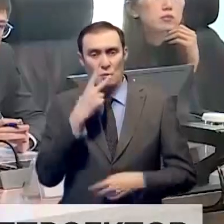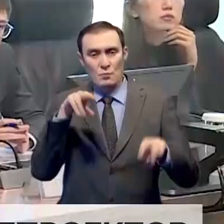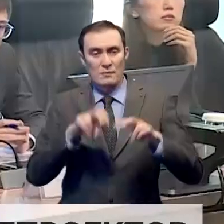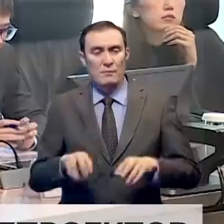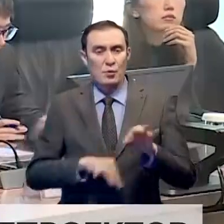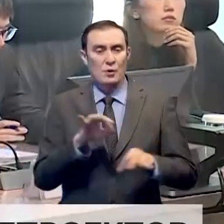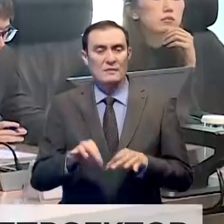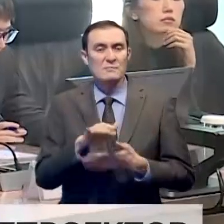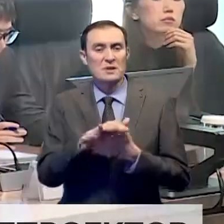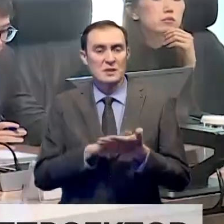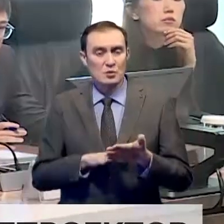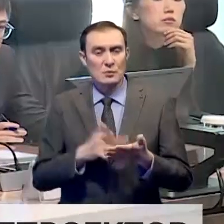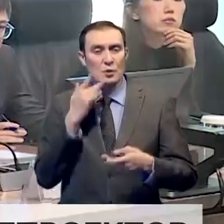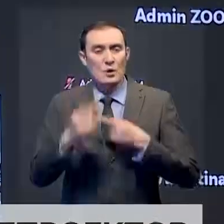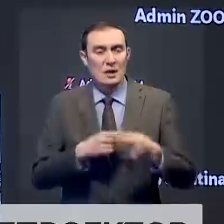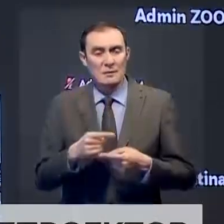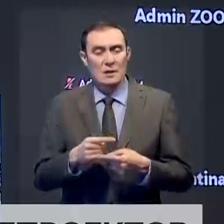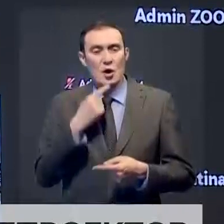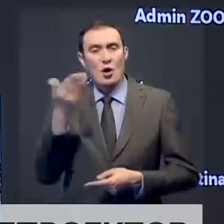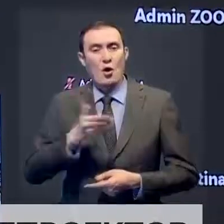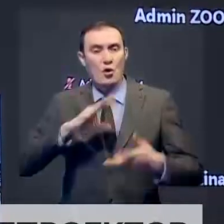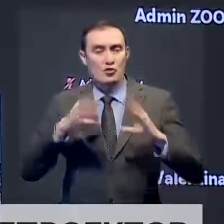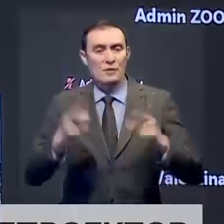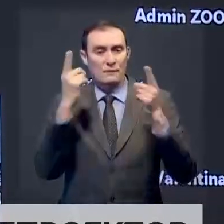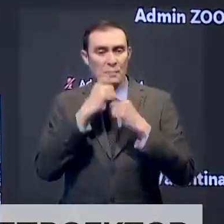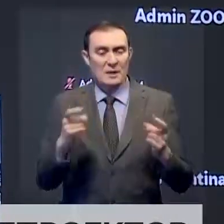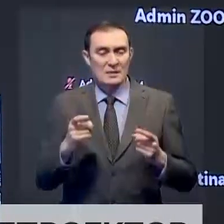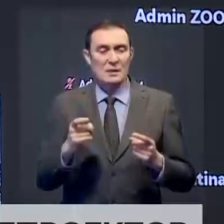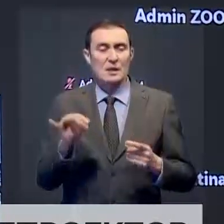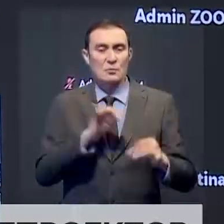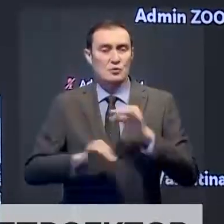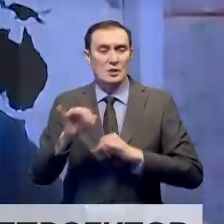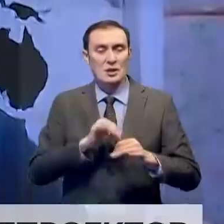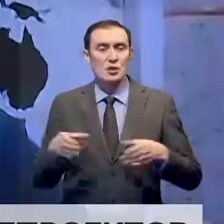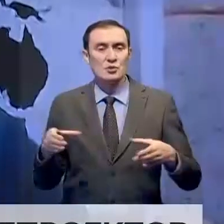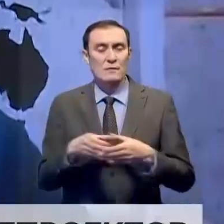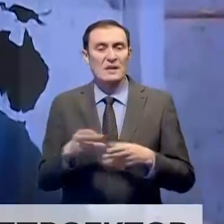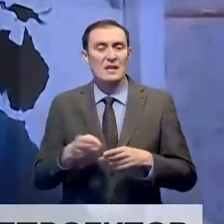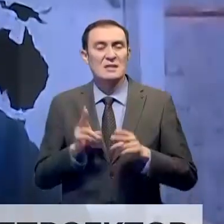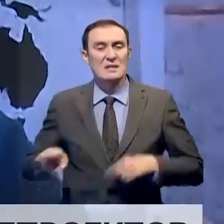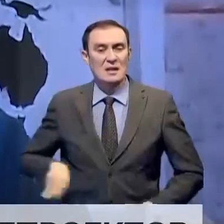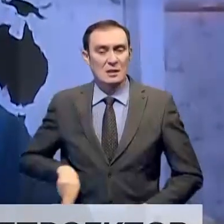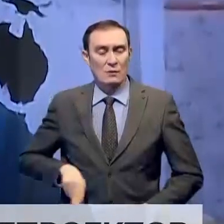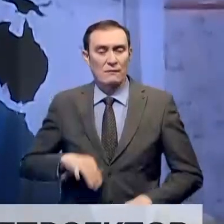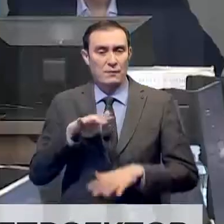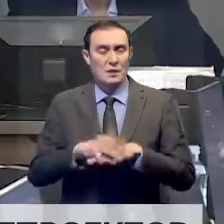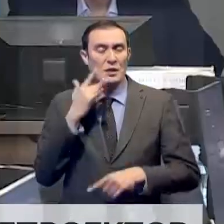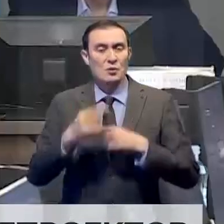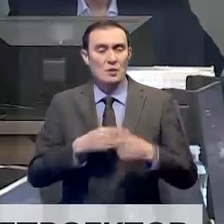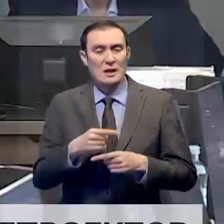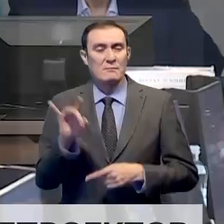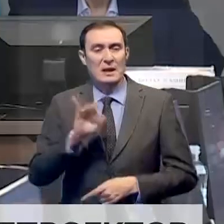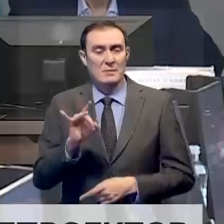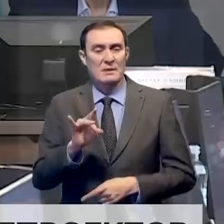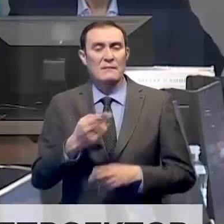мониторинг проектов с последующим регулярным представлением отчетной информации на рассмотрение Совета директоров фонда. В числе анализируемых на регулярной основе